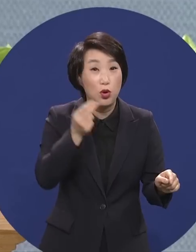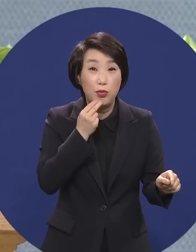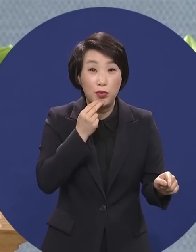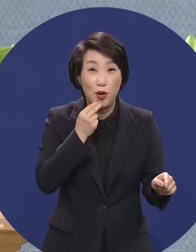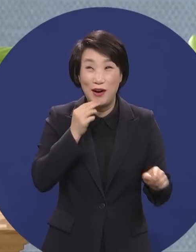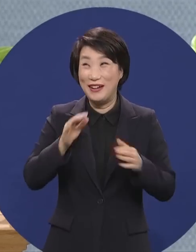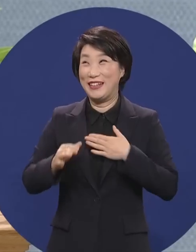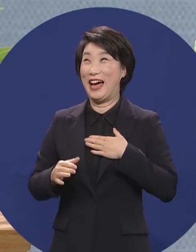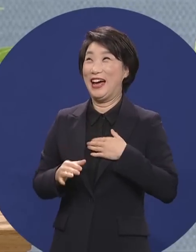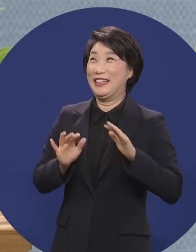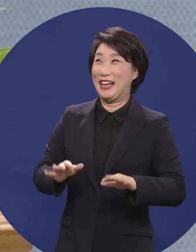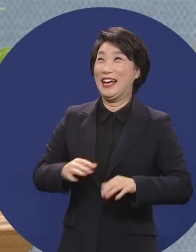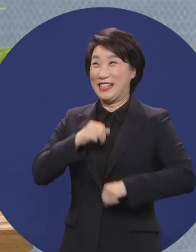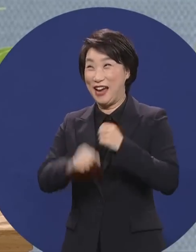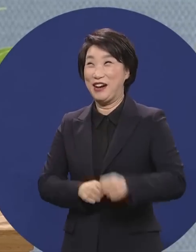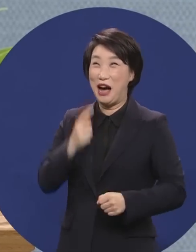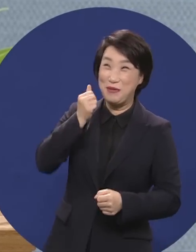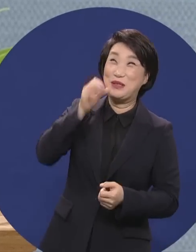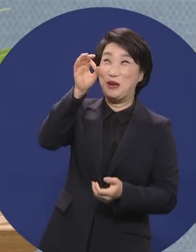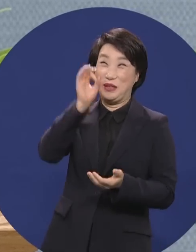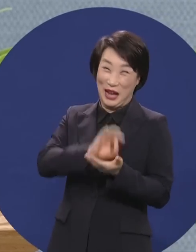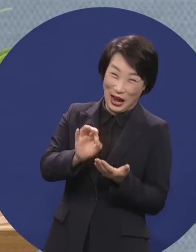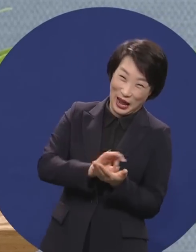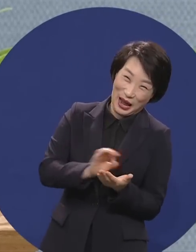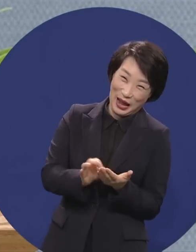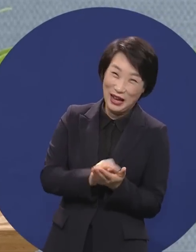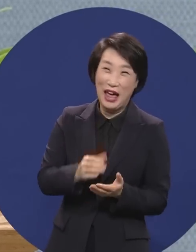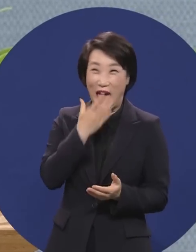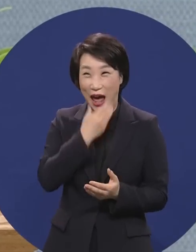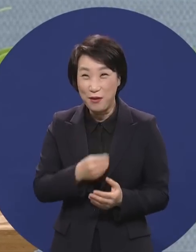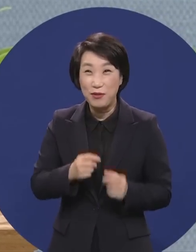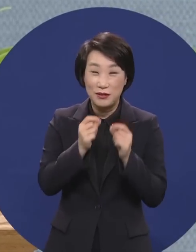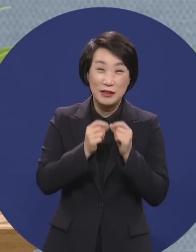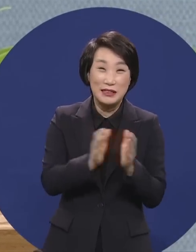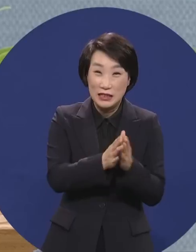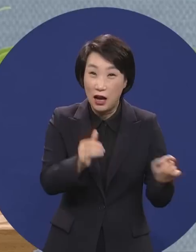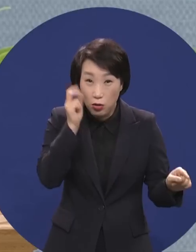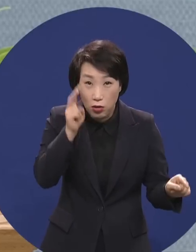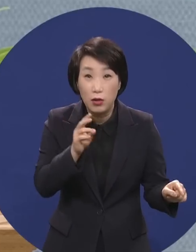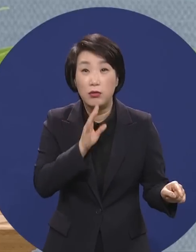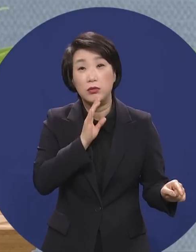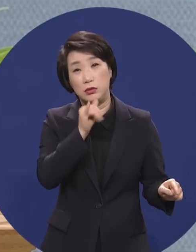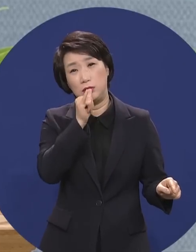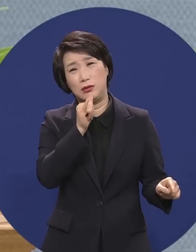돈 써가면서 행복할 것이다. 그런 생각이 들어와요.